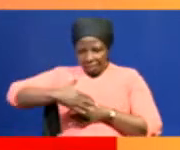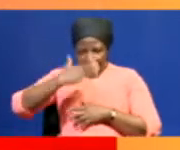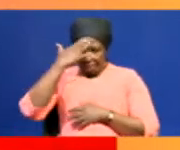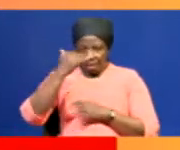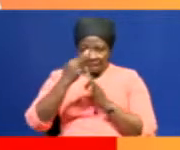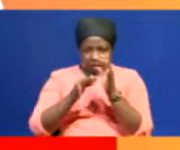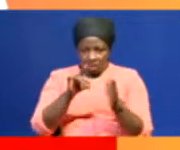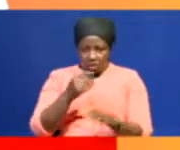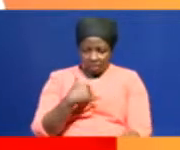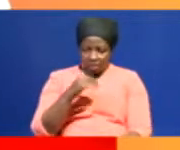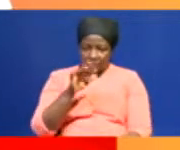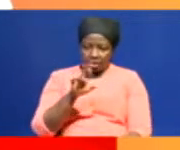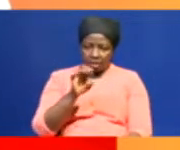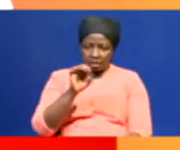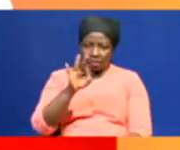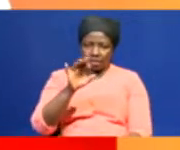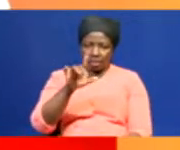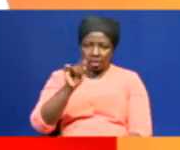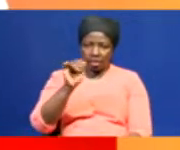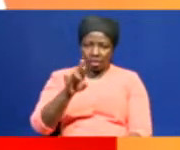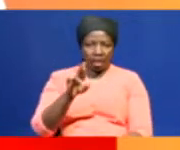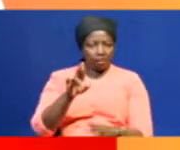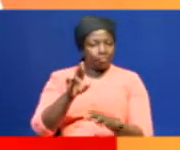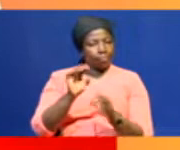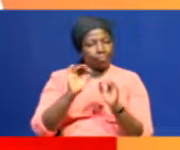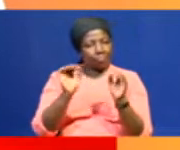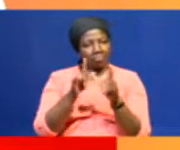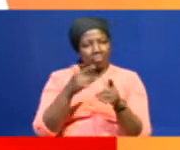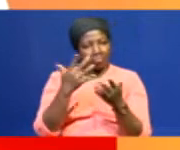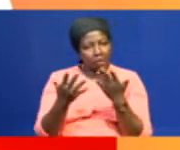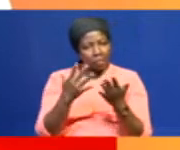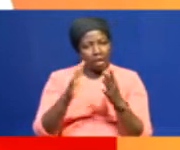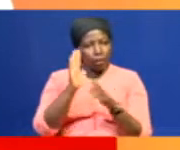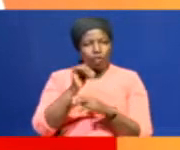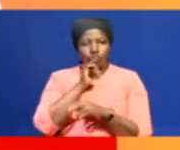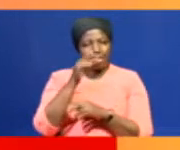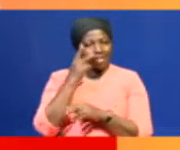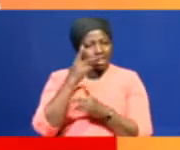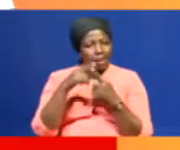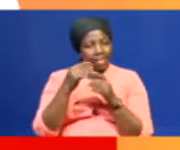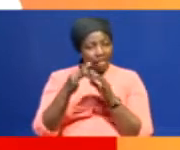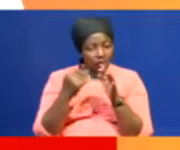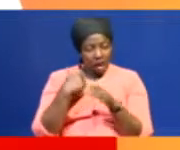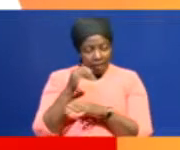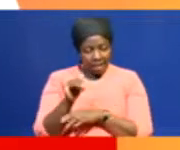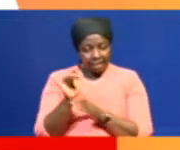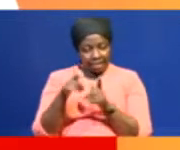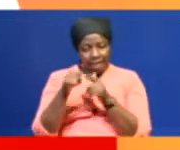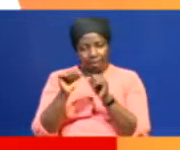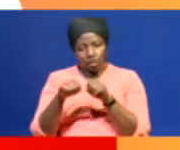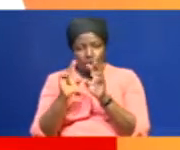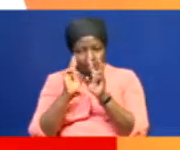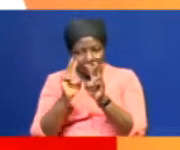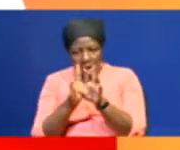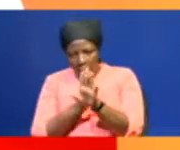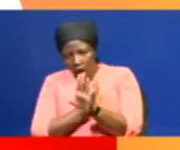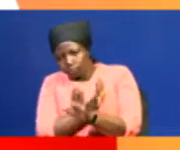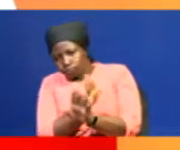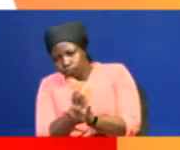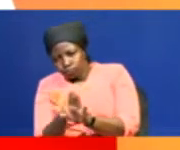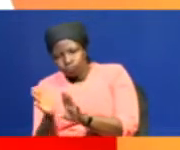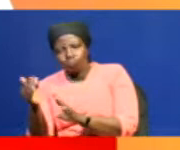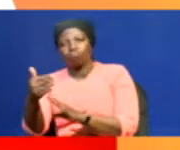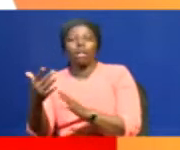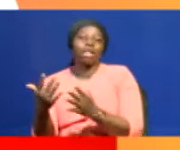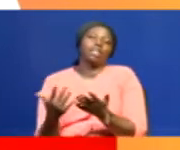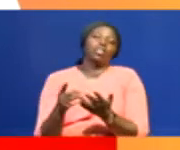pengine hata kuona, lakini ukiwa na hiyo reflective jacket atakuona, ajue ah kuna mtu mbele yangu akuhepe. So ni mambo ambayo tunaendelea tu